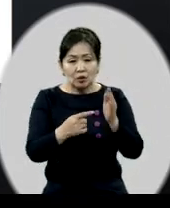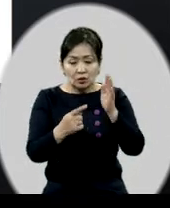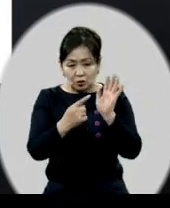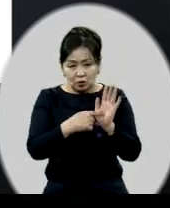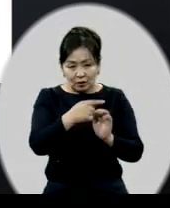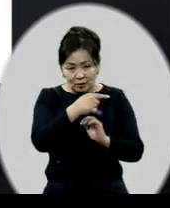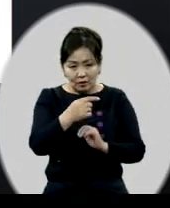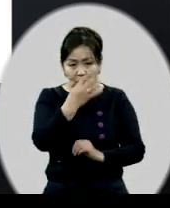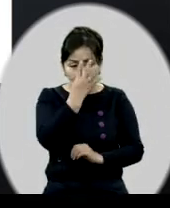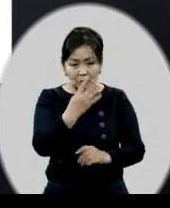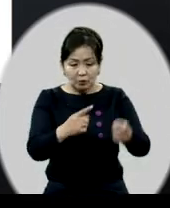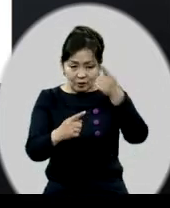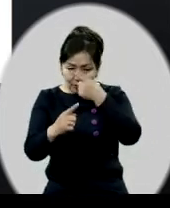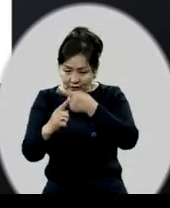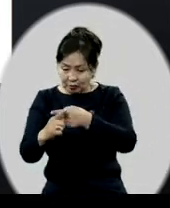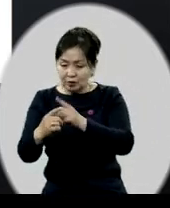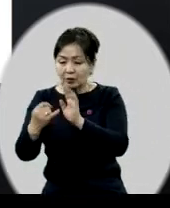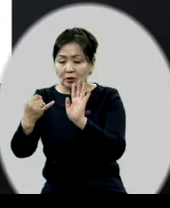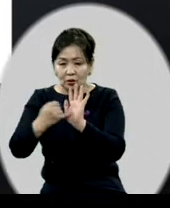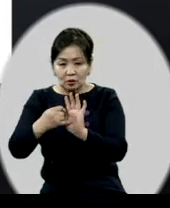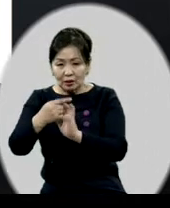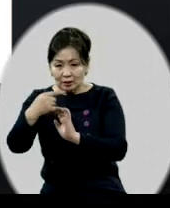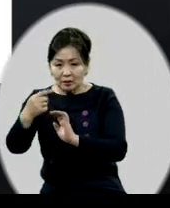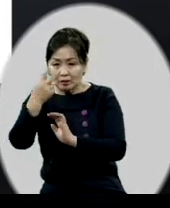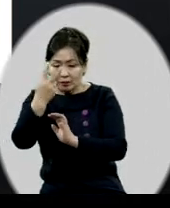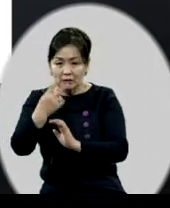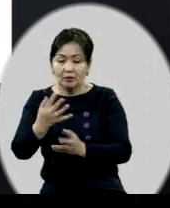6.4 нэмэх нь 6.2.